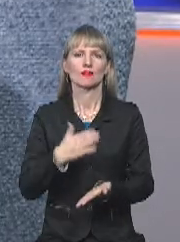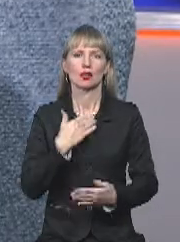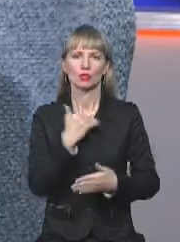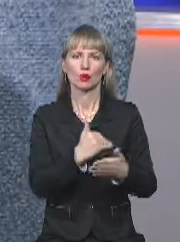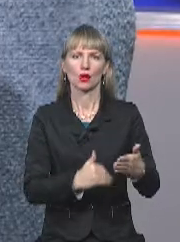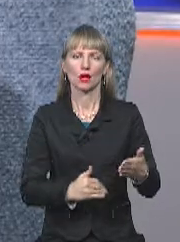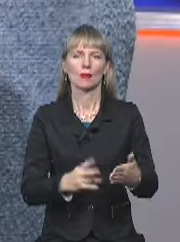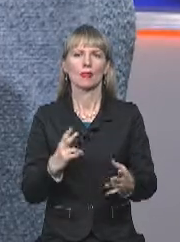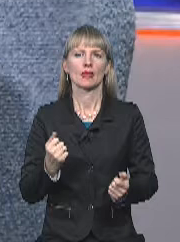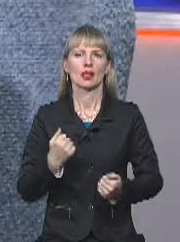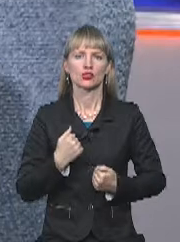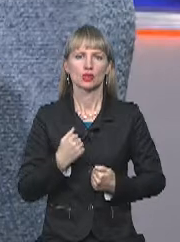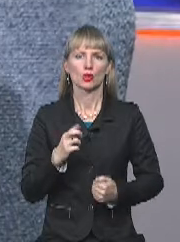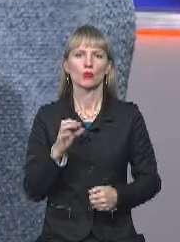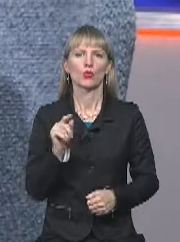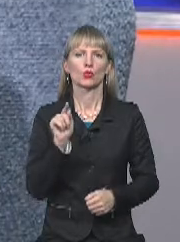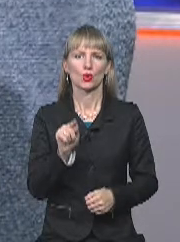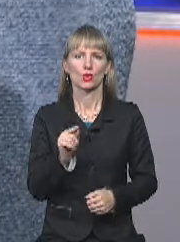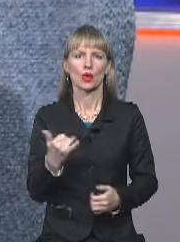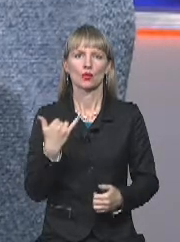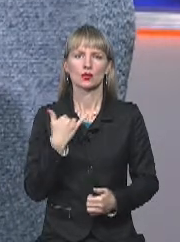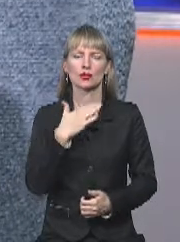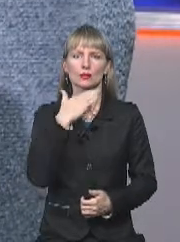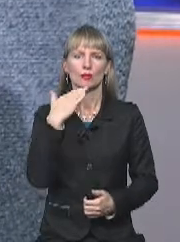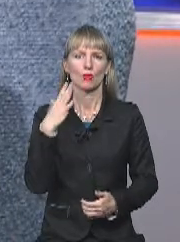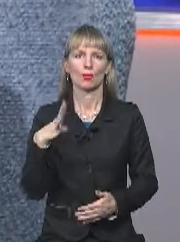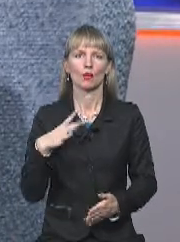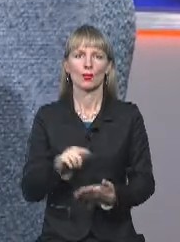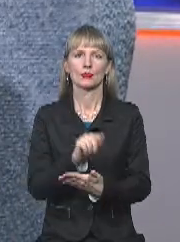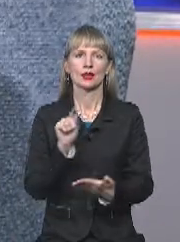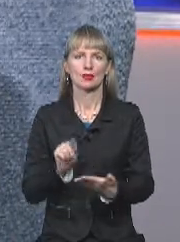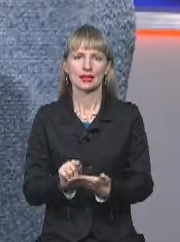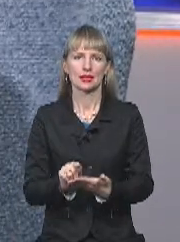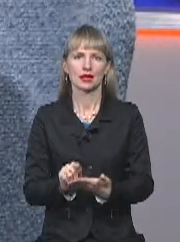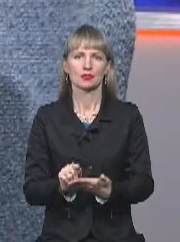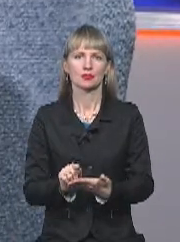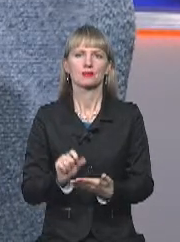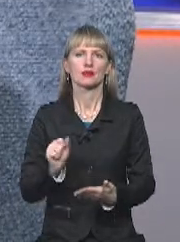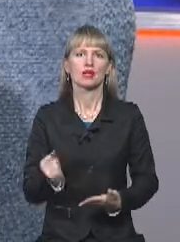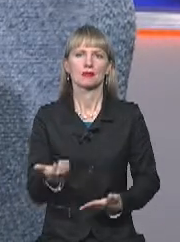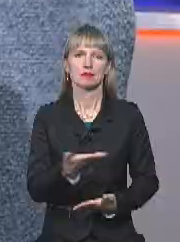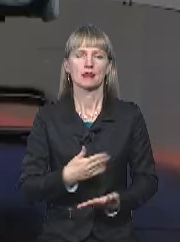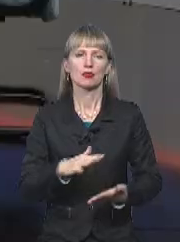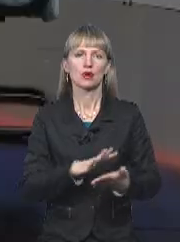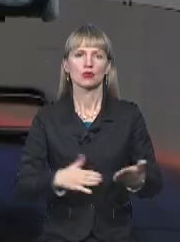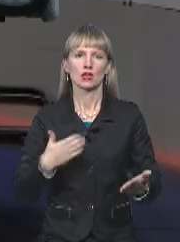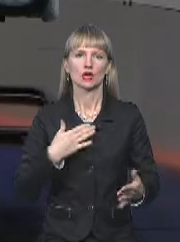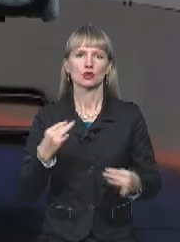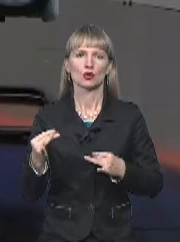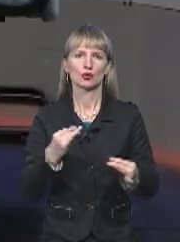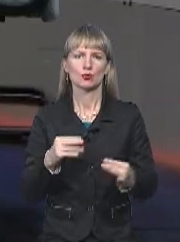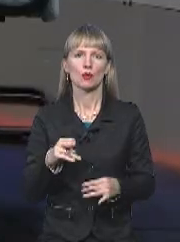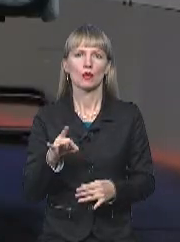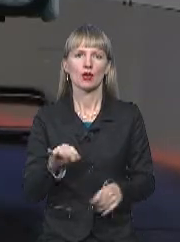програмі. На жаль, бо до неї у нас були багато запитань. Ну, а ми продовжуємо нашу розмову